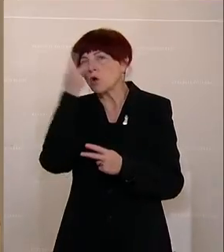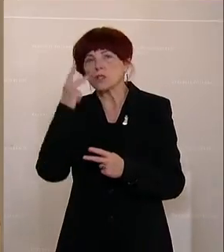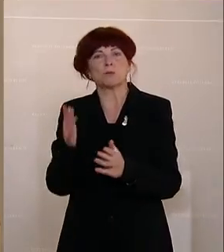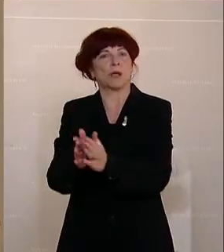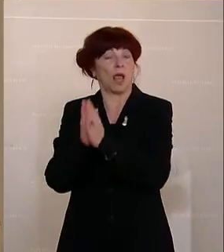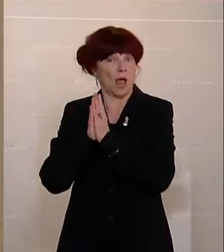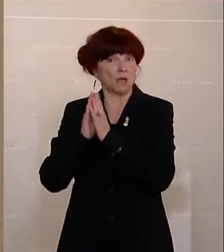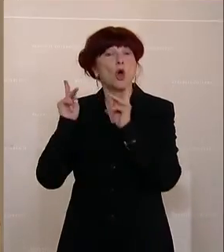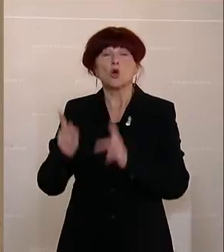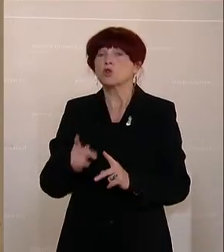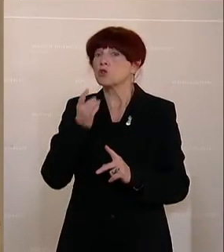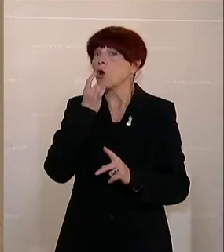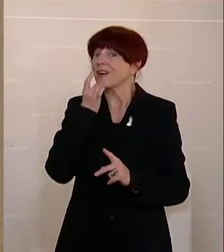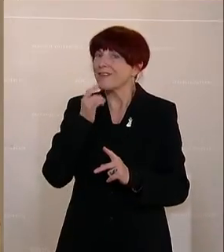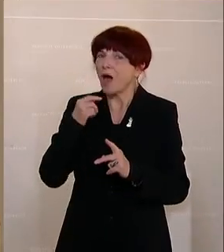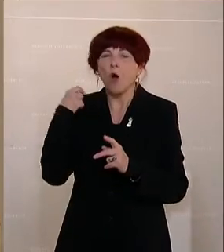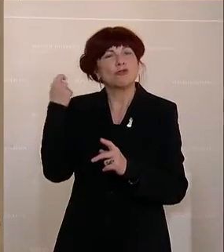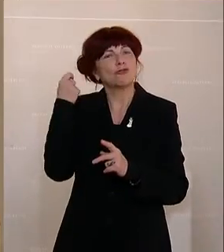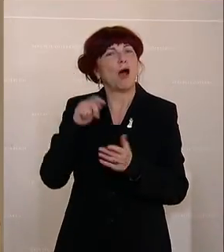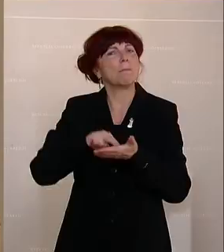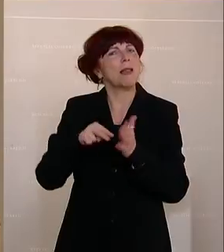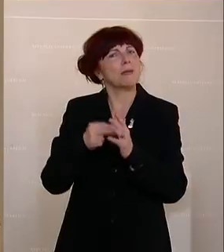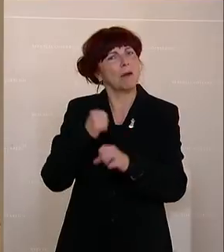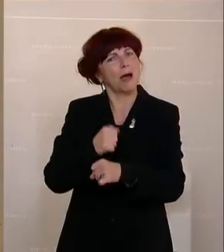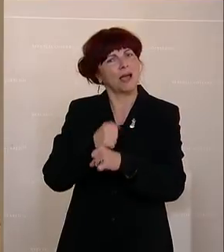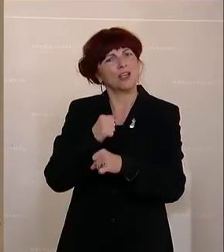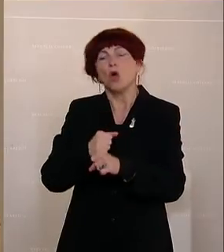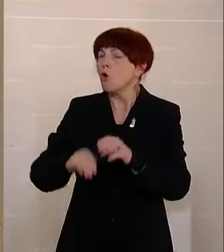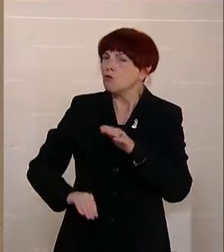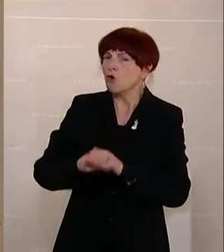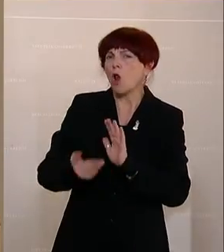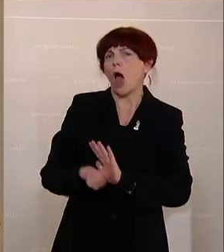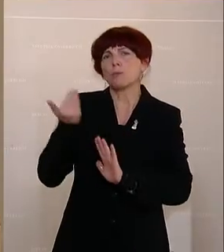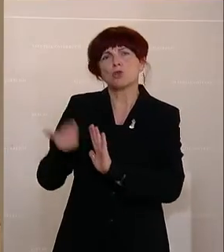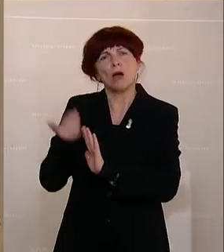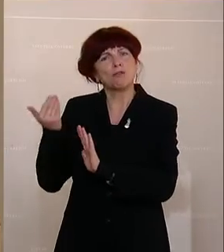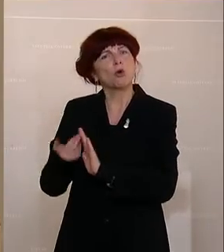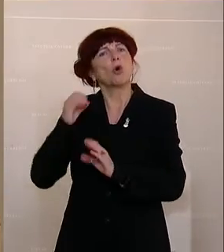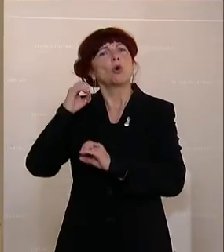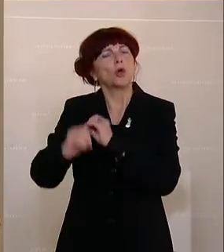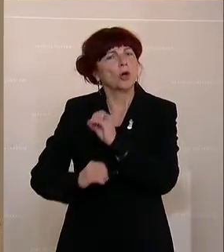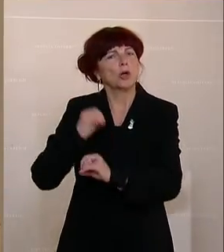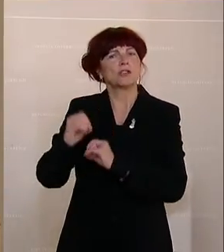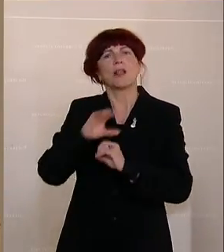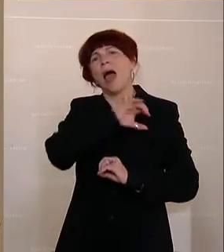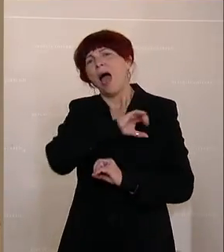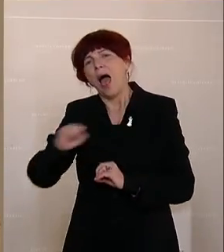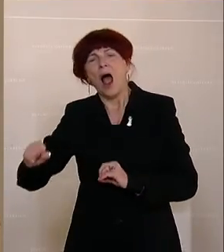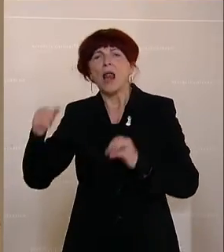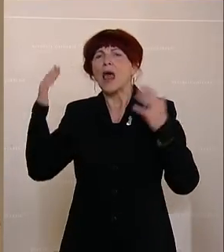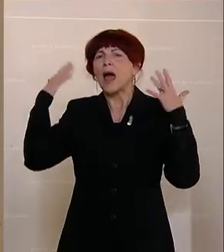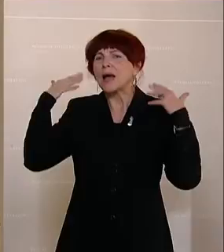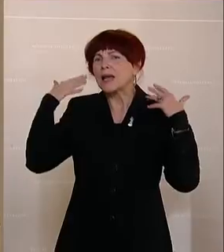einen konkreten und verbindlichen Fahrplan zur vollständigen Abschaffung oder Ökologisierung aller direkt bzw. indirekt klima- und